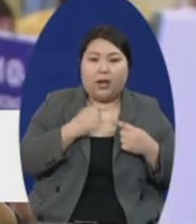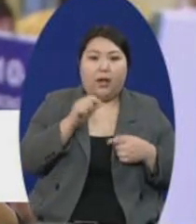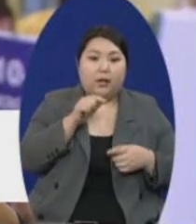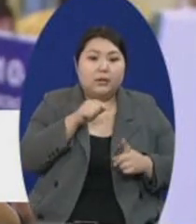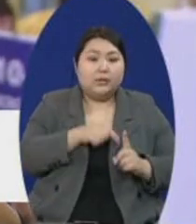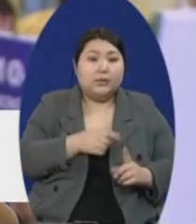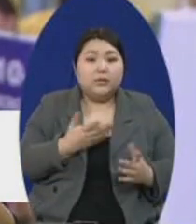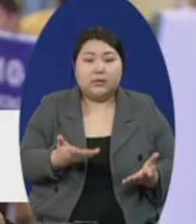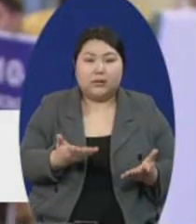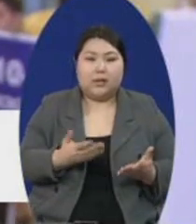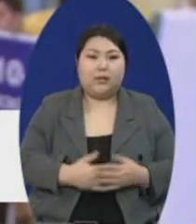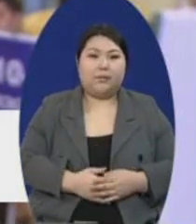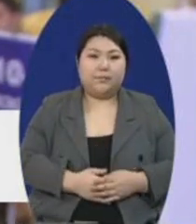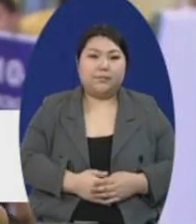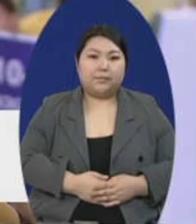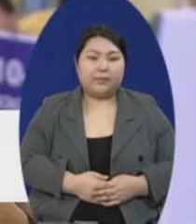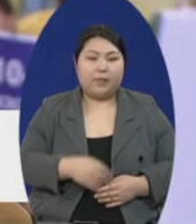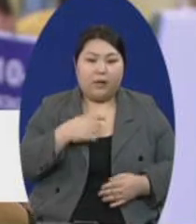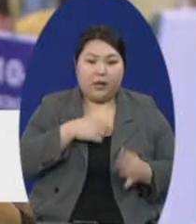энэ